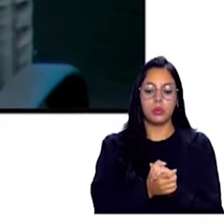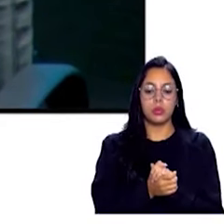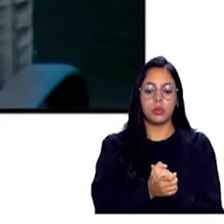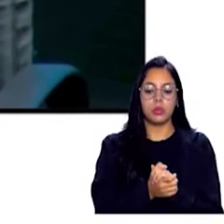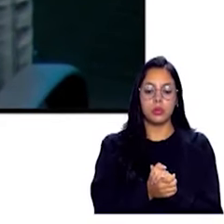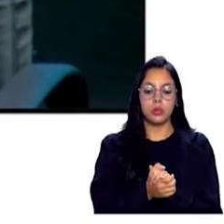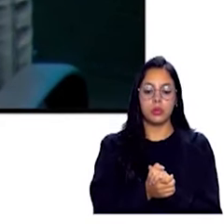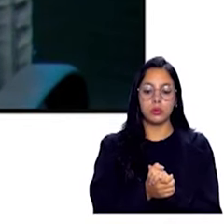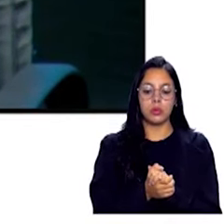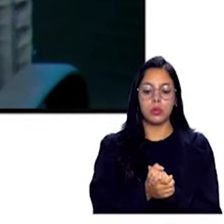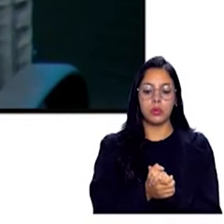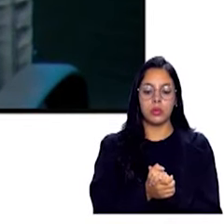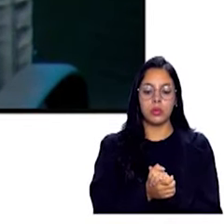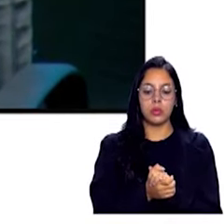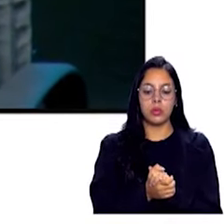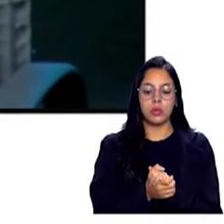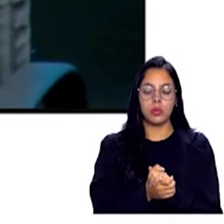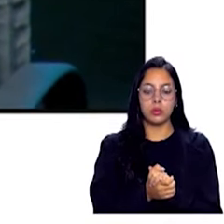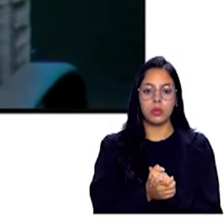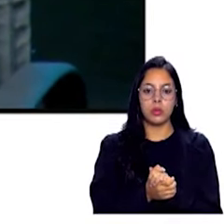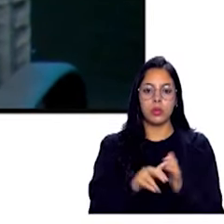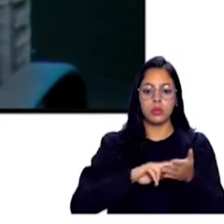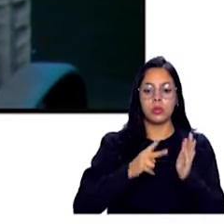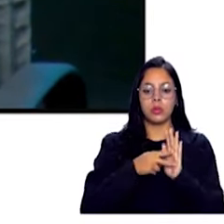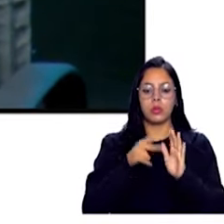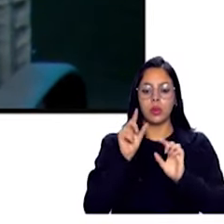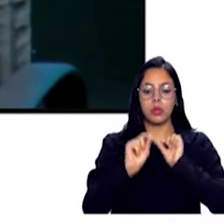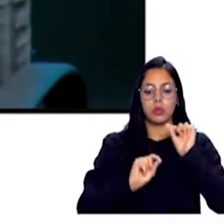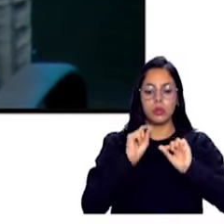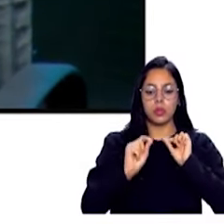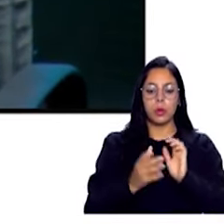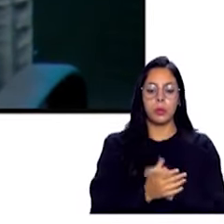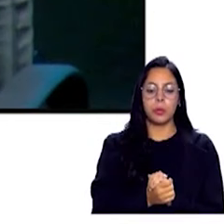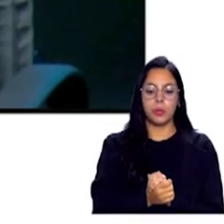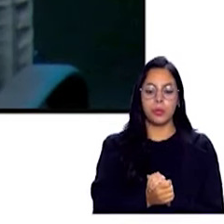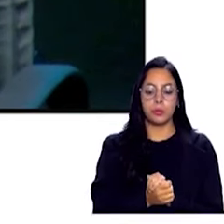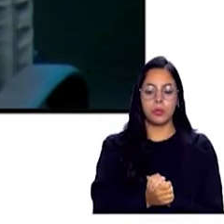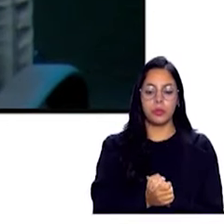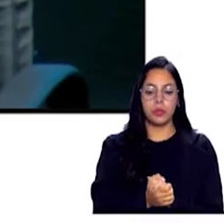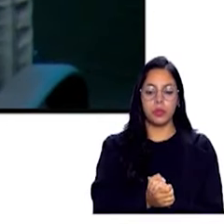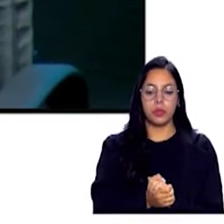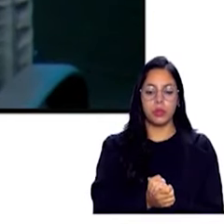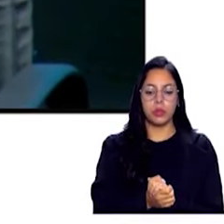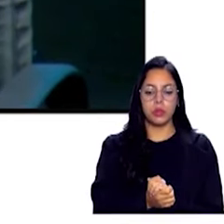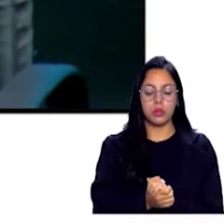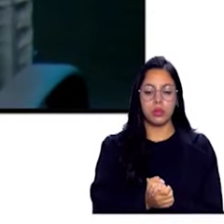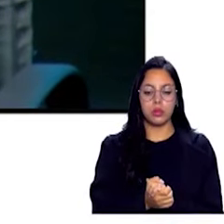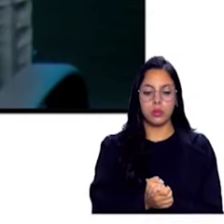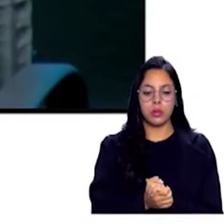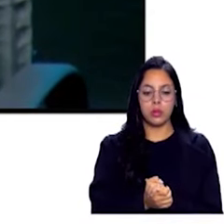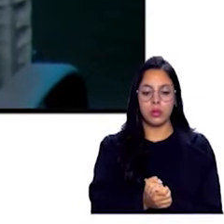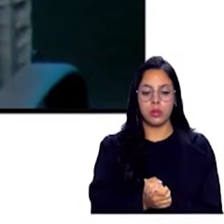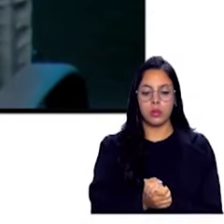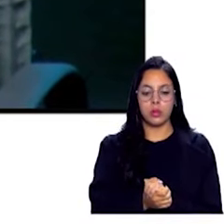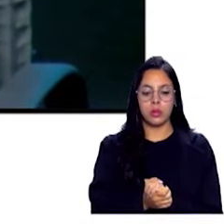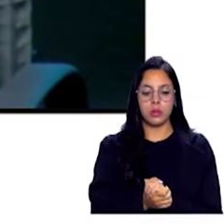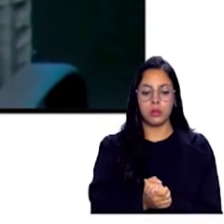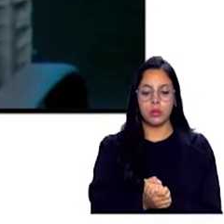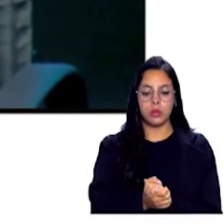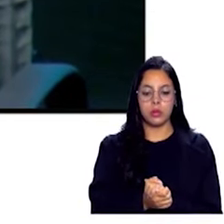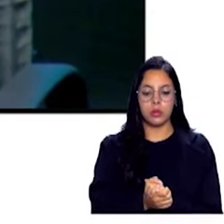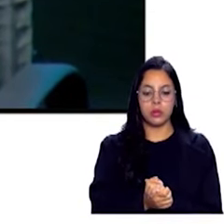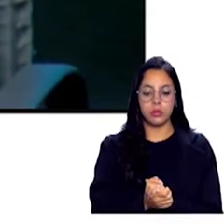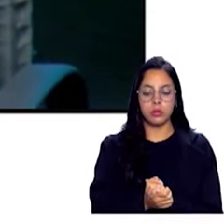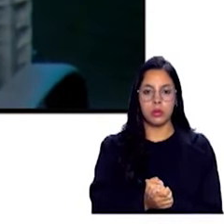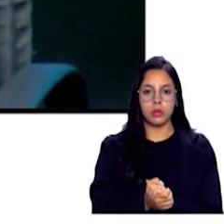contrôle Du juge de cassation lorsque par ailleurs on Lui demande de réaliser CE contrôle de conventionnalité ou ce contrôle